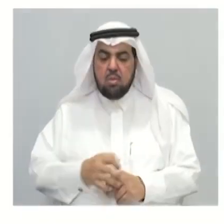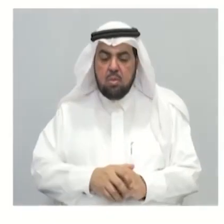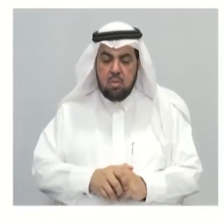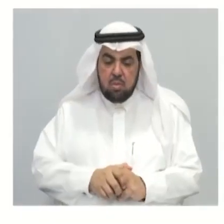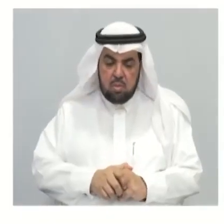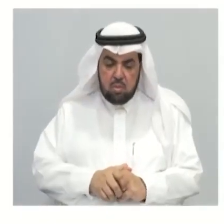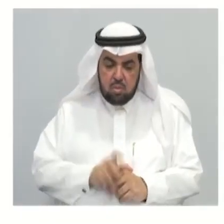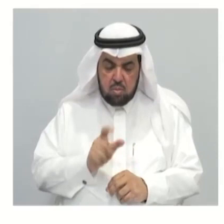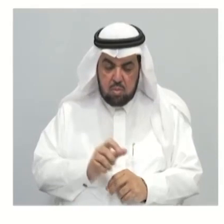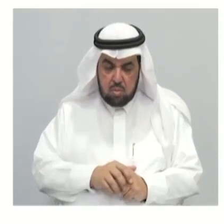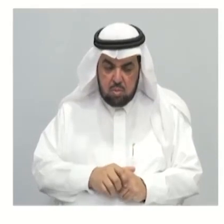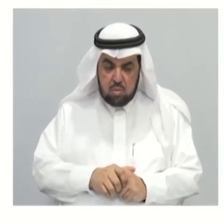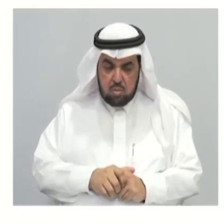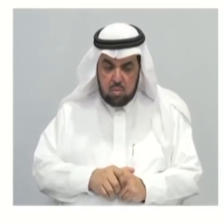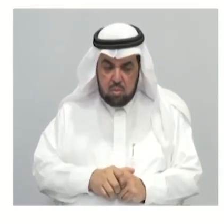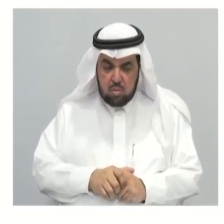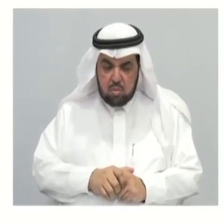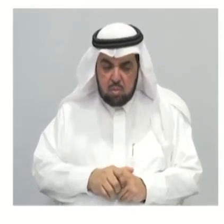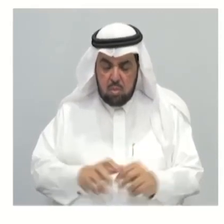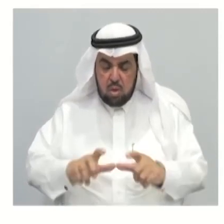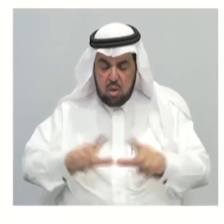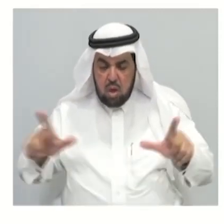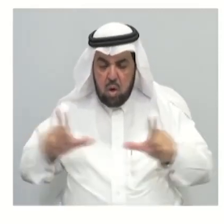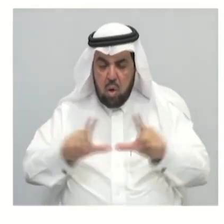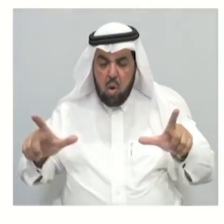لدينا اذا قلنا من